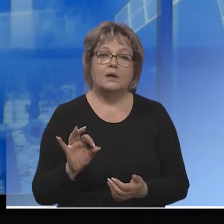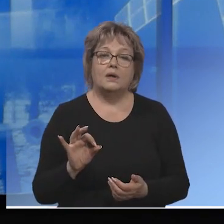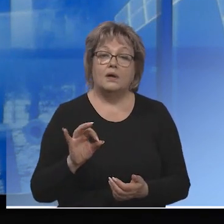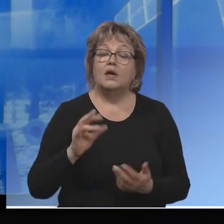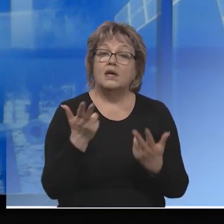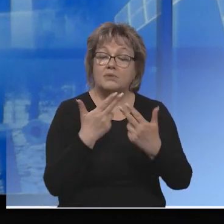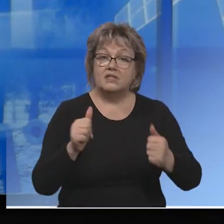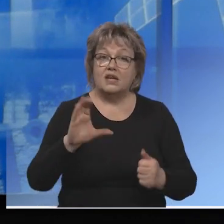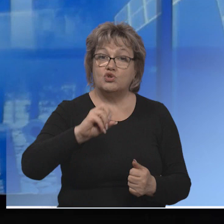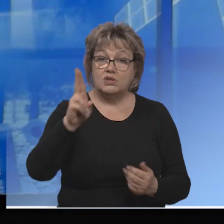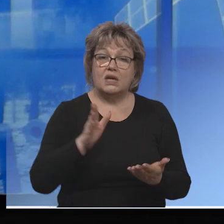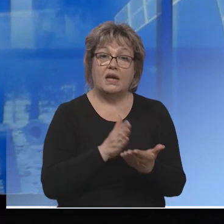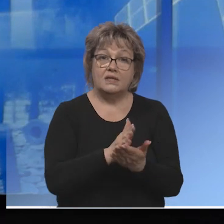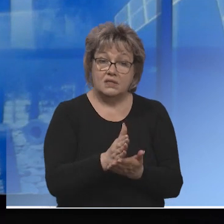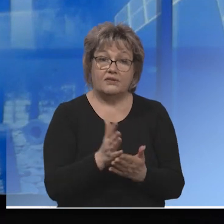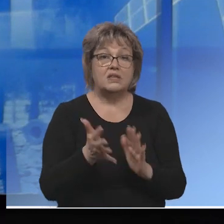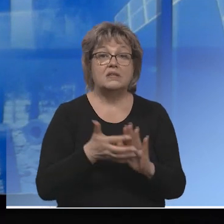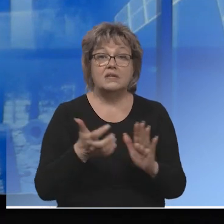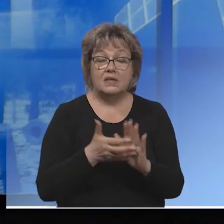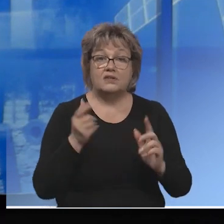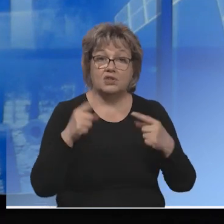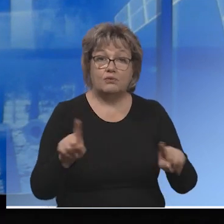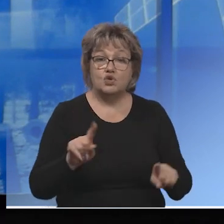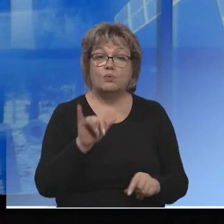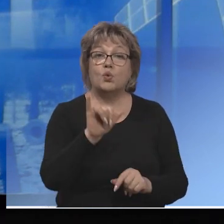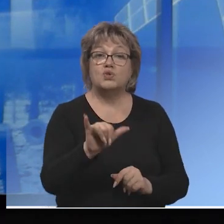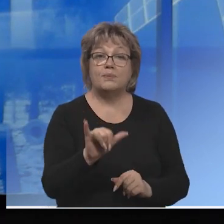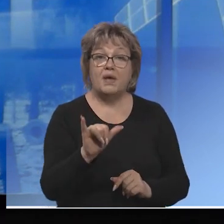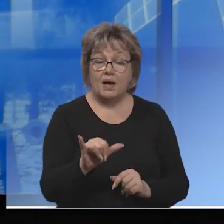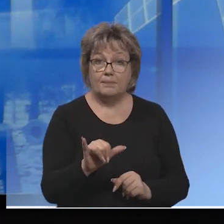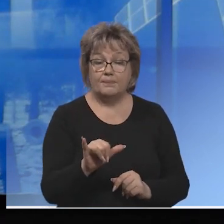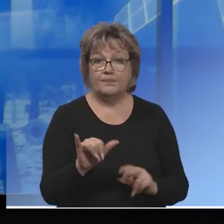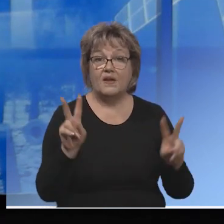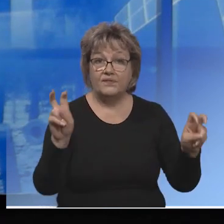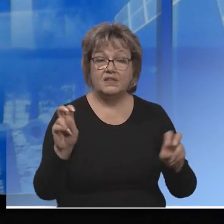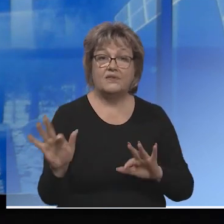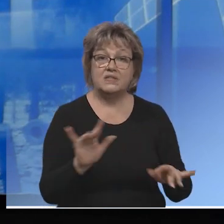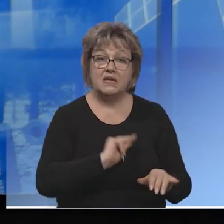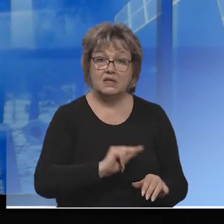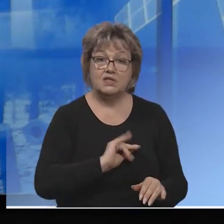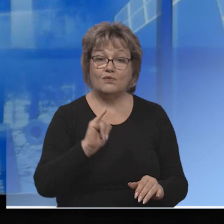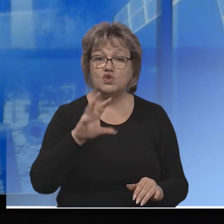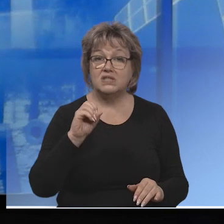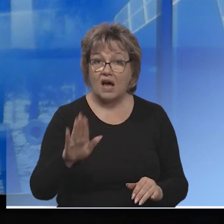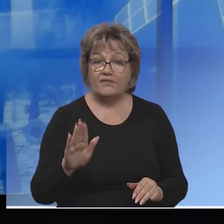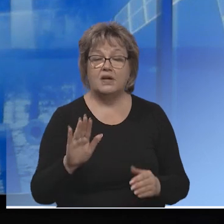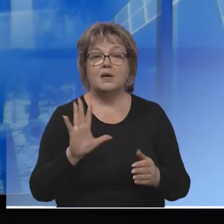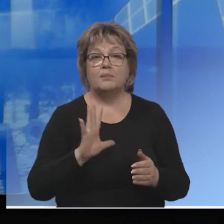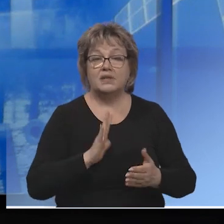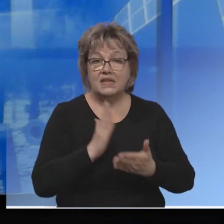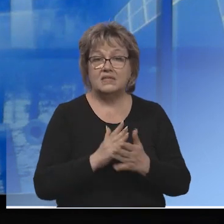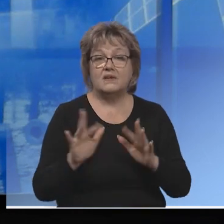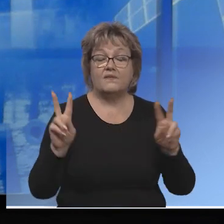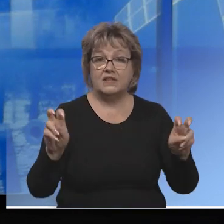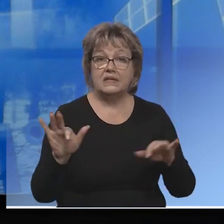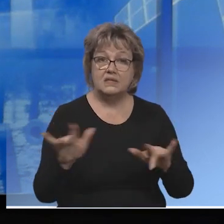чтобы признали социально ориентированными, недостаточно того, что у тебя в видах деятельности, в уставе, в акведах есть